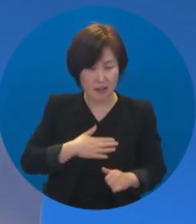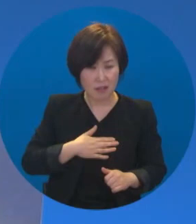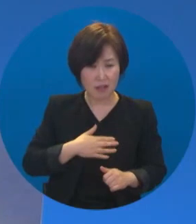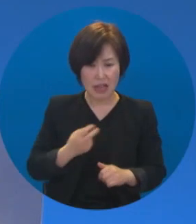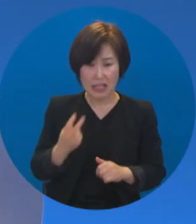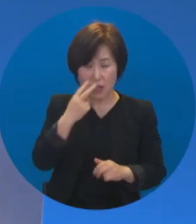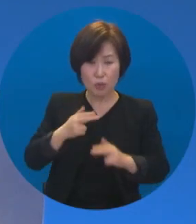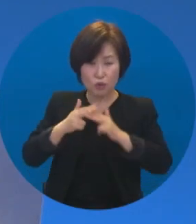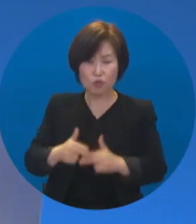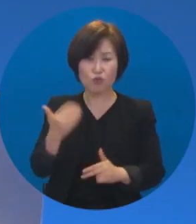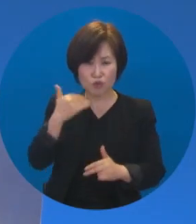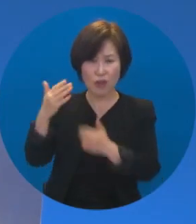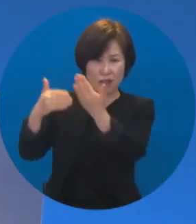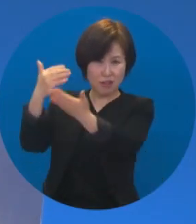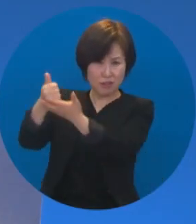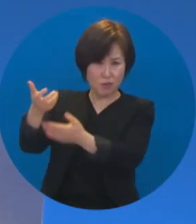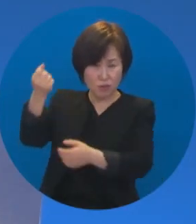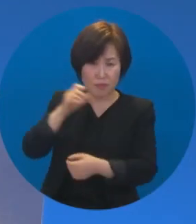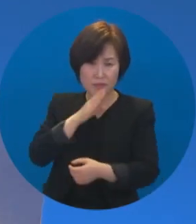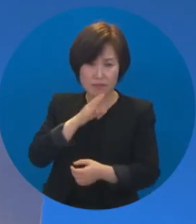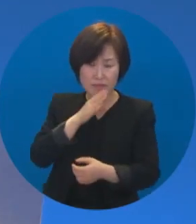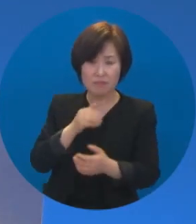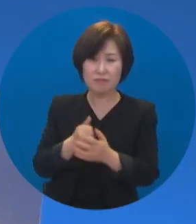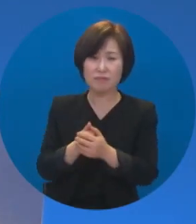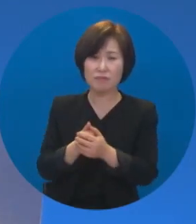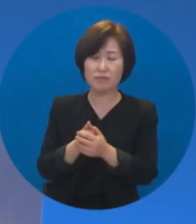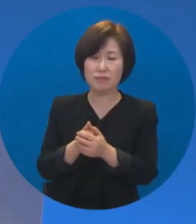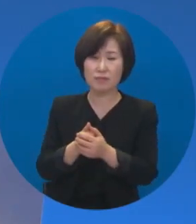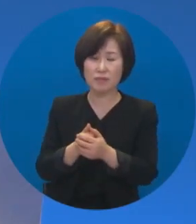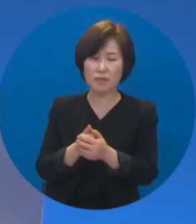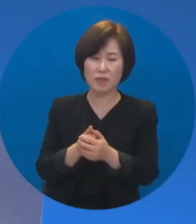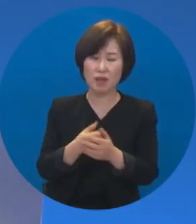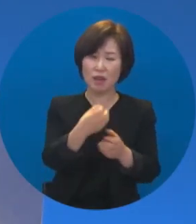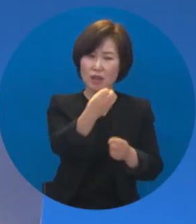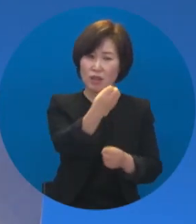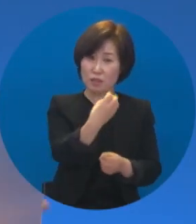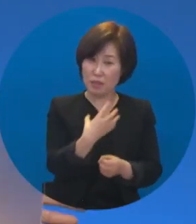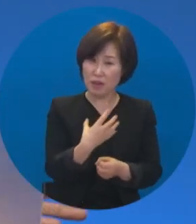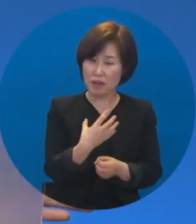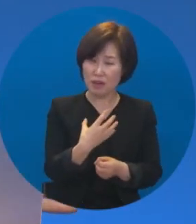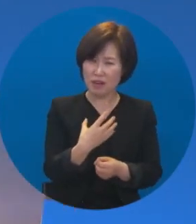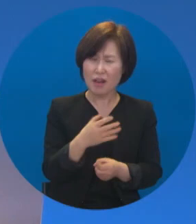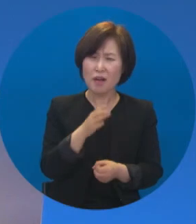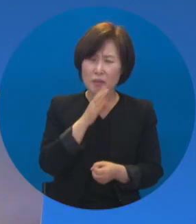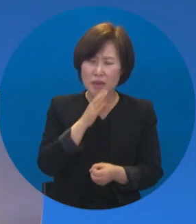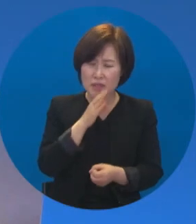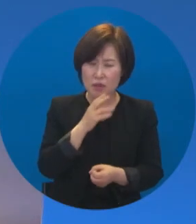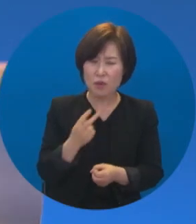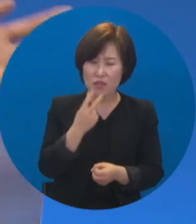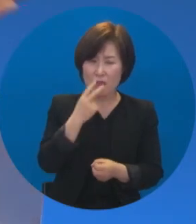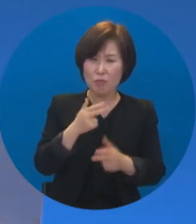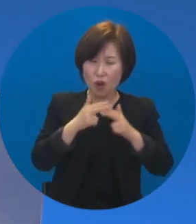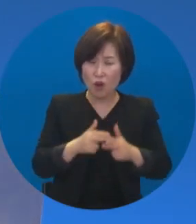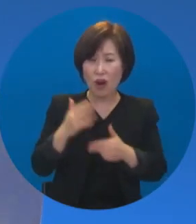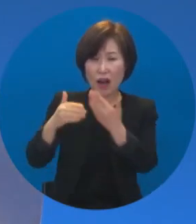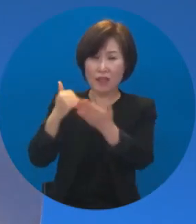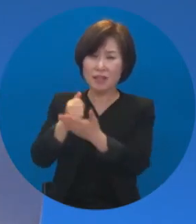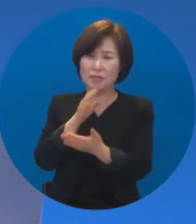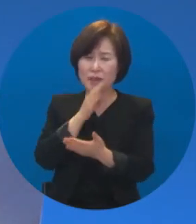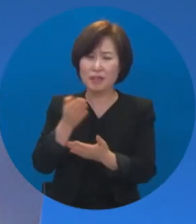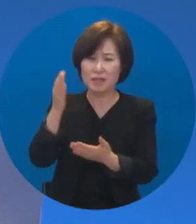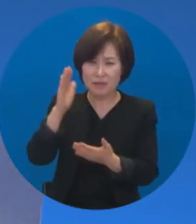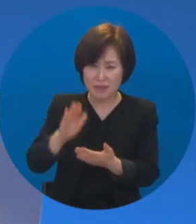그분이 저에게 이렇게 말했어요. 네, 맞아요. 생명의 주권자는 하나님이시죠. 우리는 주님이 이 사람을 어디로